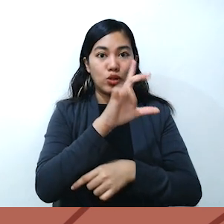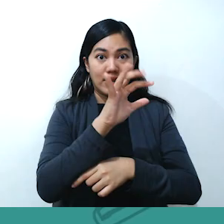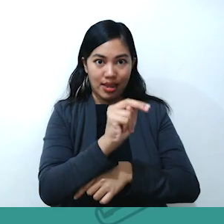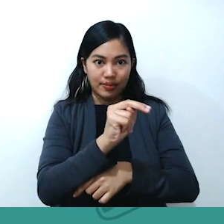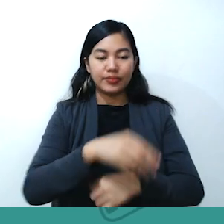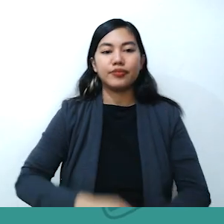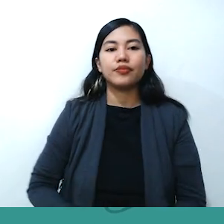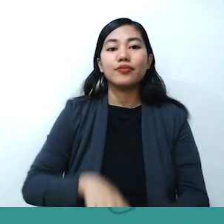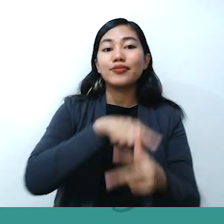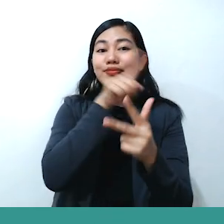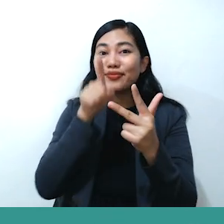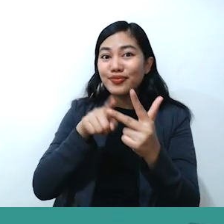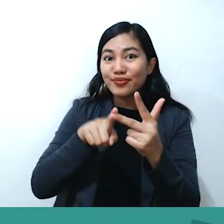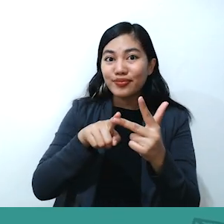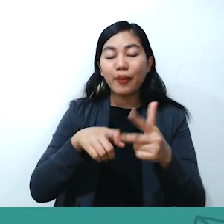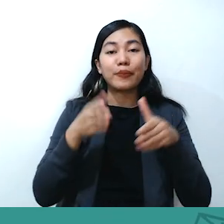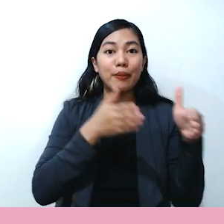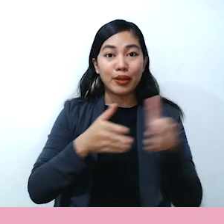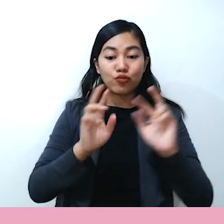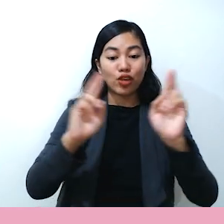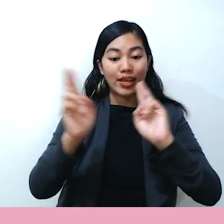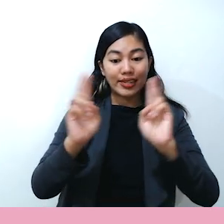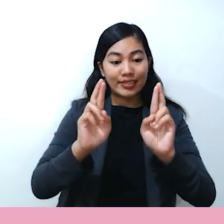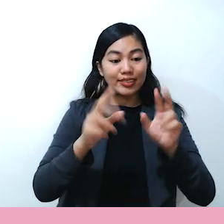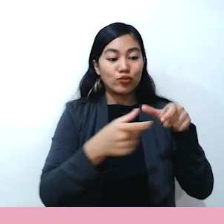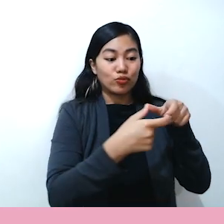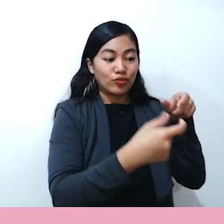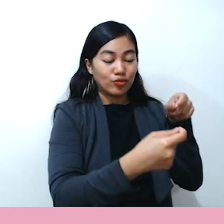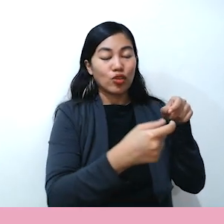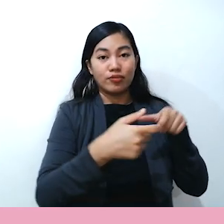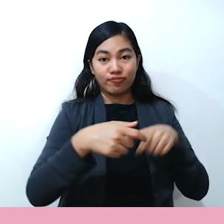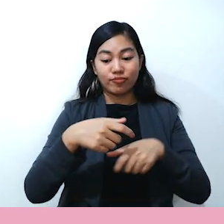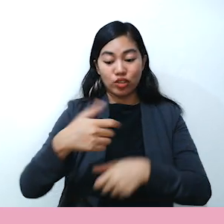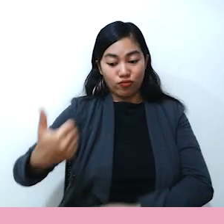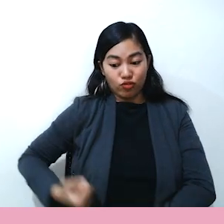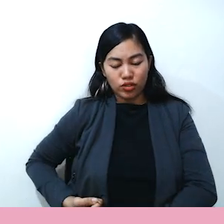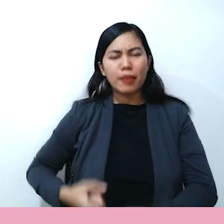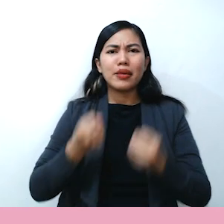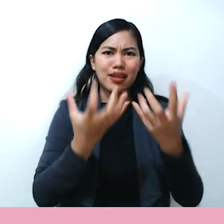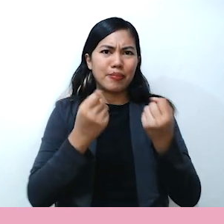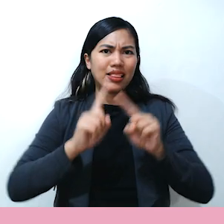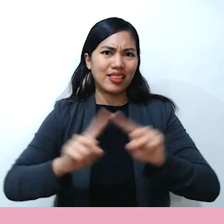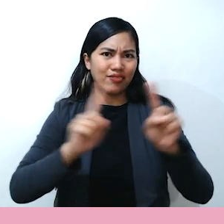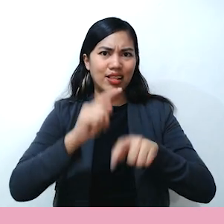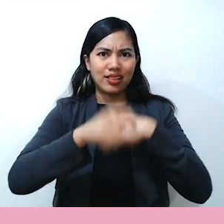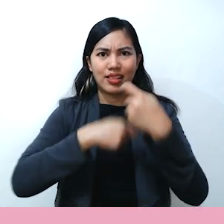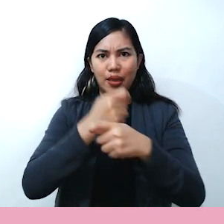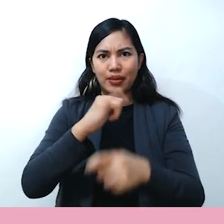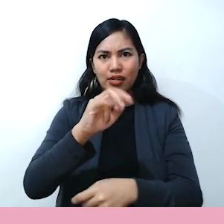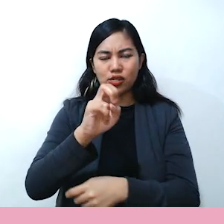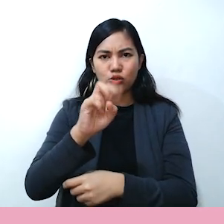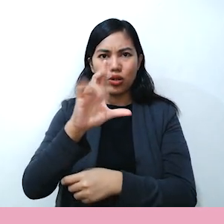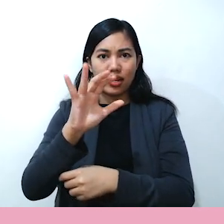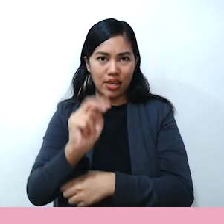ko. Pangatlo, ihanda ang insulin pen. Maraming uri ng insulin. Kung gumagamit ka ng cloudy na uri ng insulin